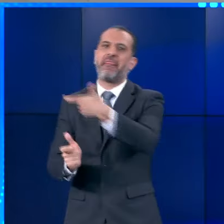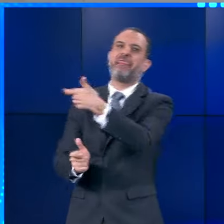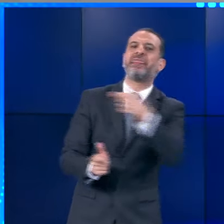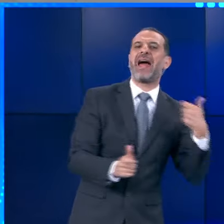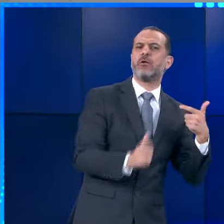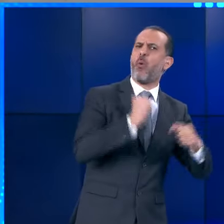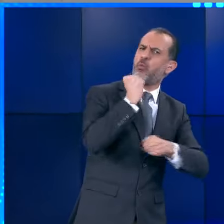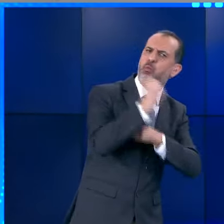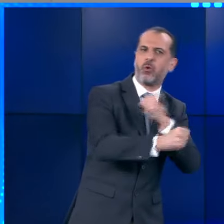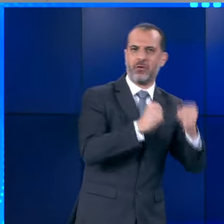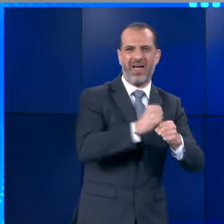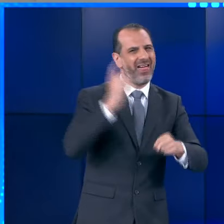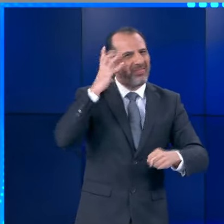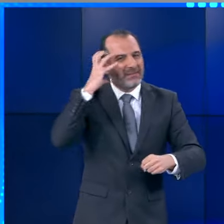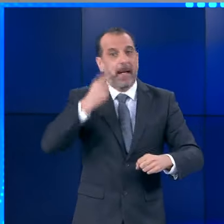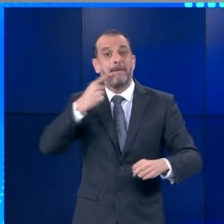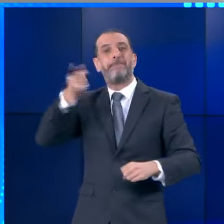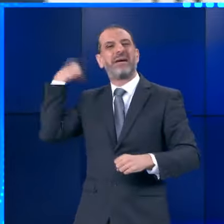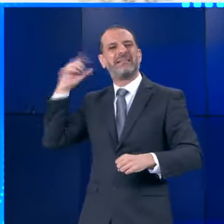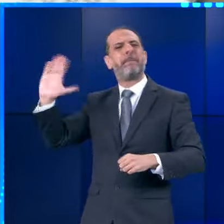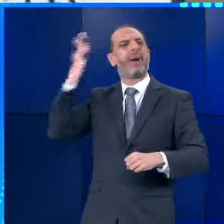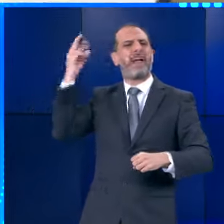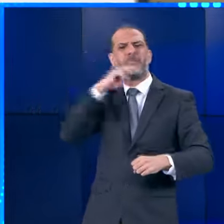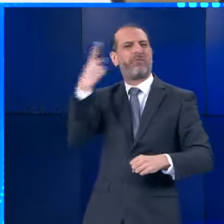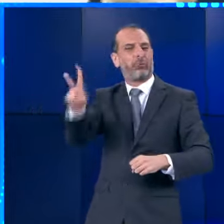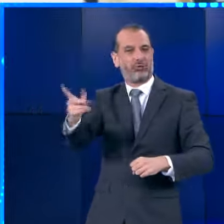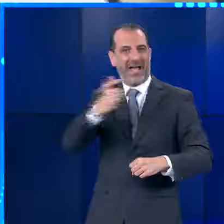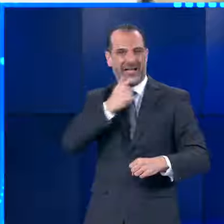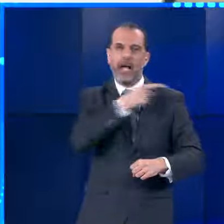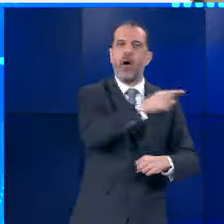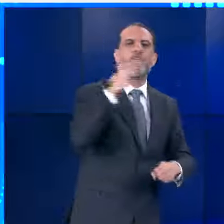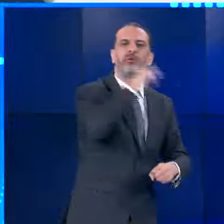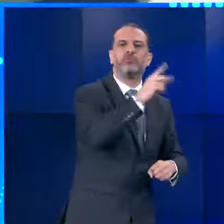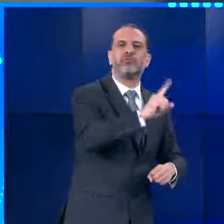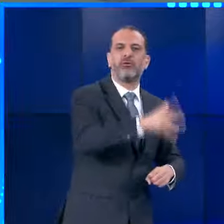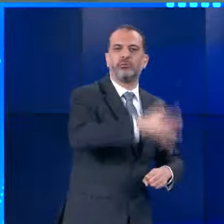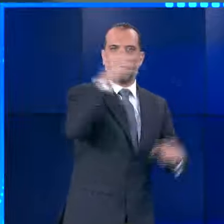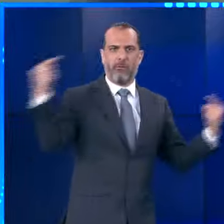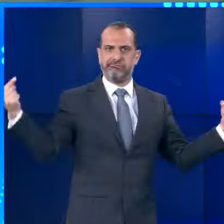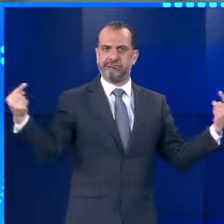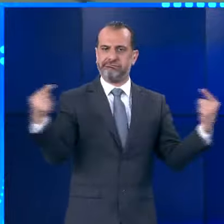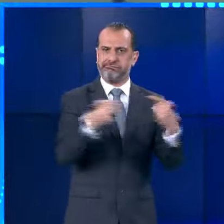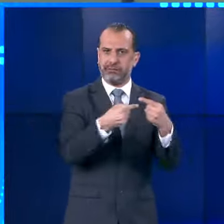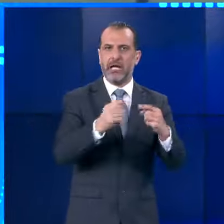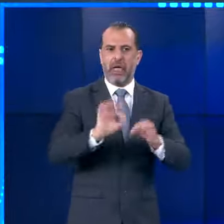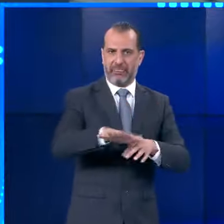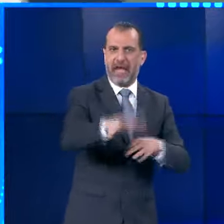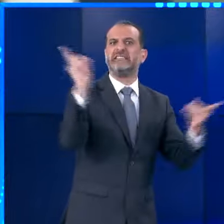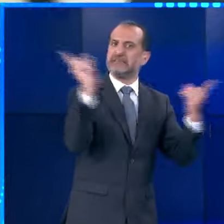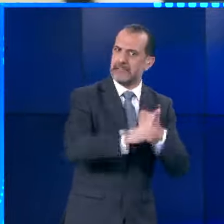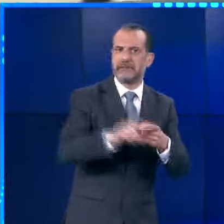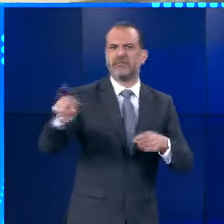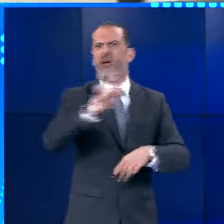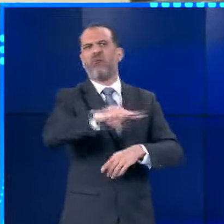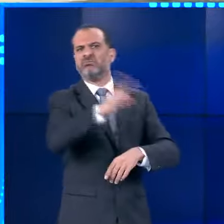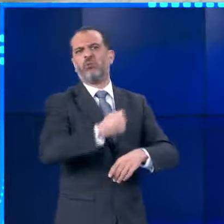ο τέος Βρετανός Πρωθυπουργός, ο Ρίζι Σούνακ, ήρθε σε σφοδρή αντιπαράθεση για το θέμα με τον Κυριάκο Μητσοτάκη και μάλιστα ακύρωσε